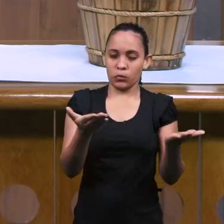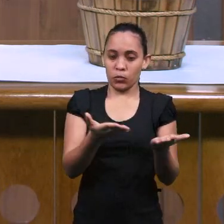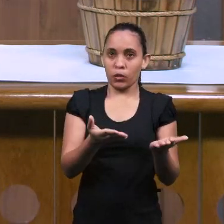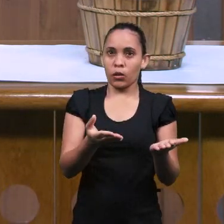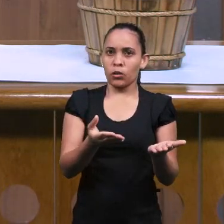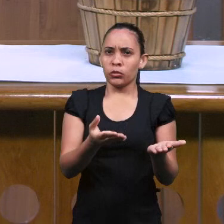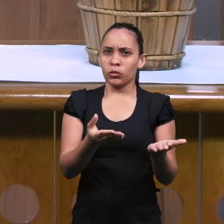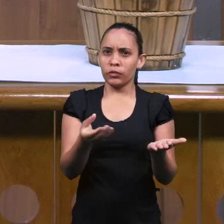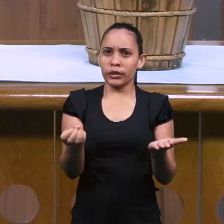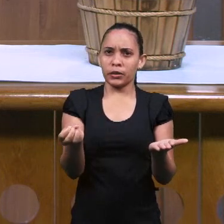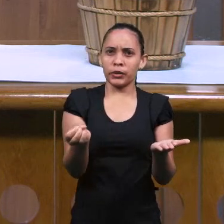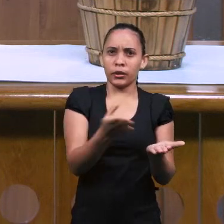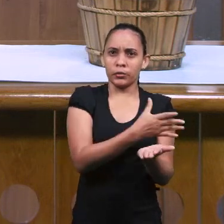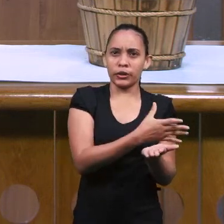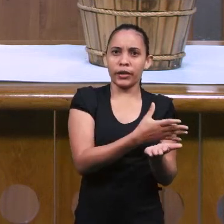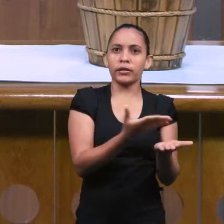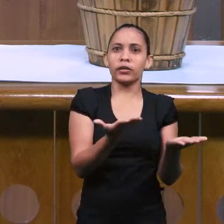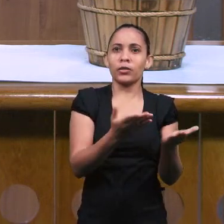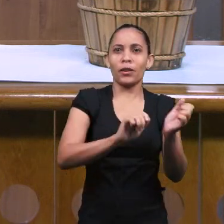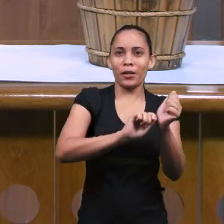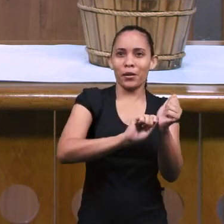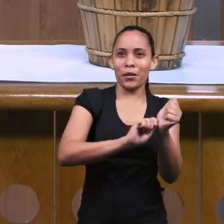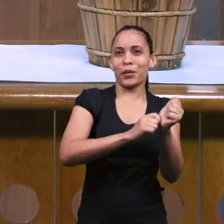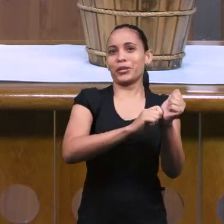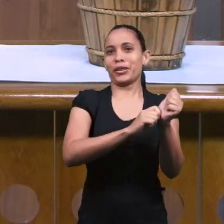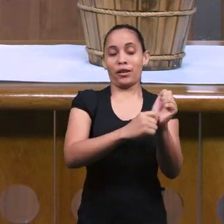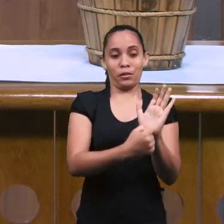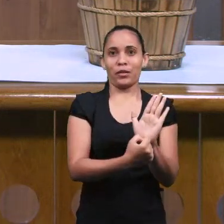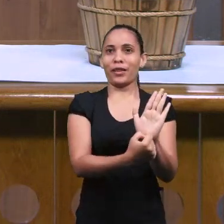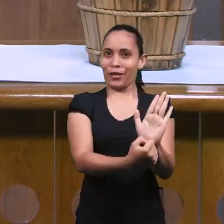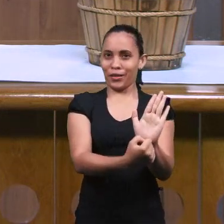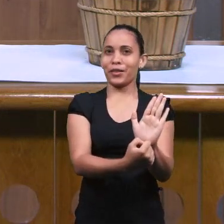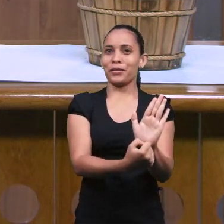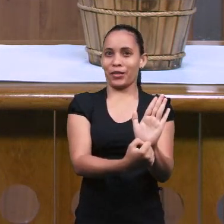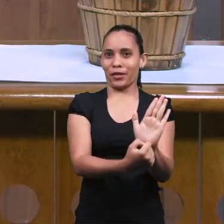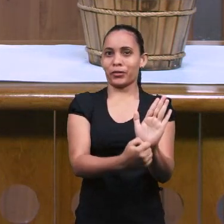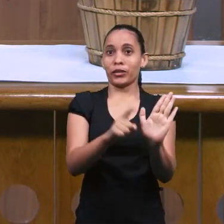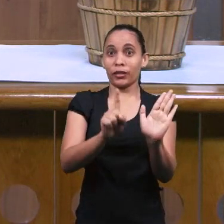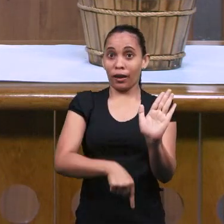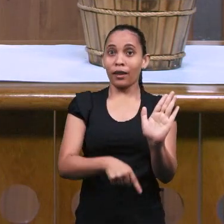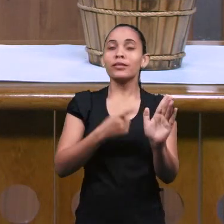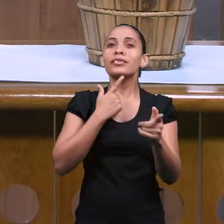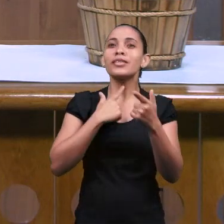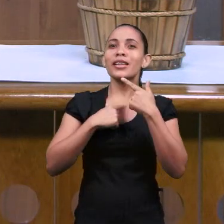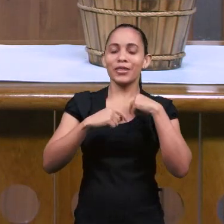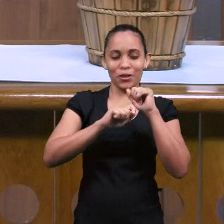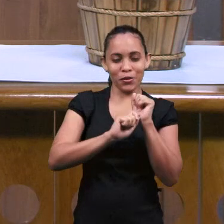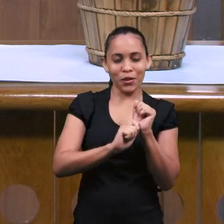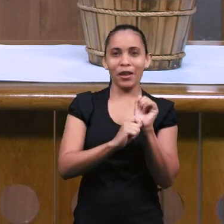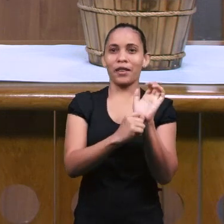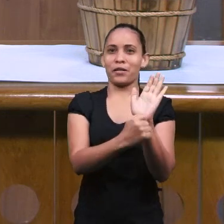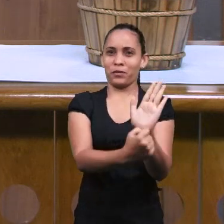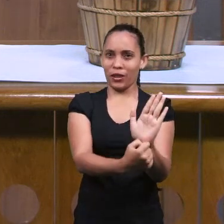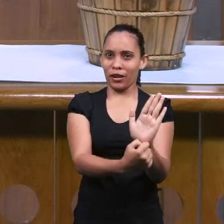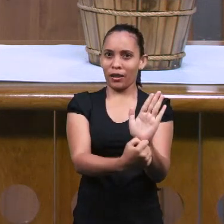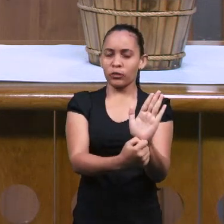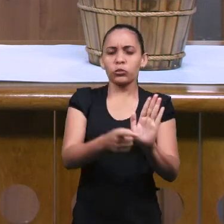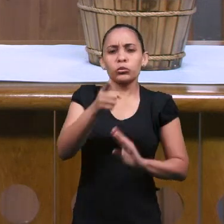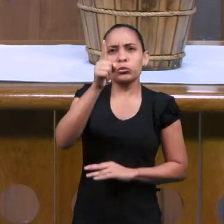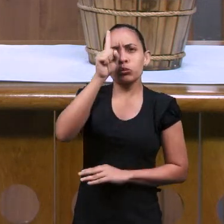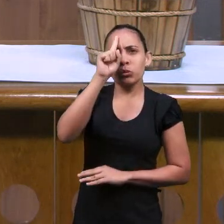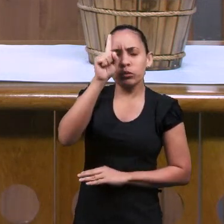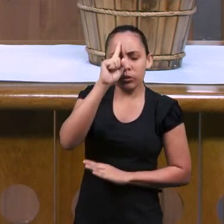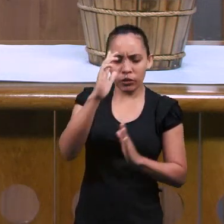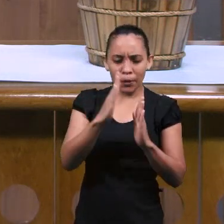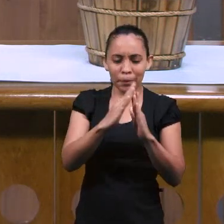l'Ancien Testament comme un mystère, et il entre dans le Nouveau Testament comme un mystère aussi, mais maintenant le mystère veut se révéler tous les jours à son Église,